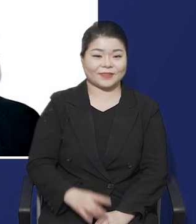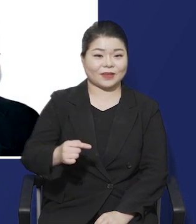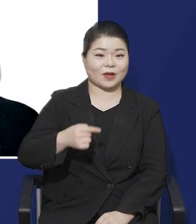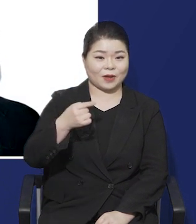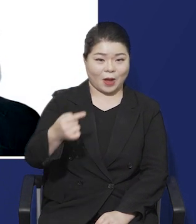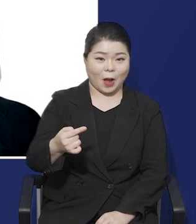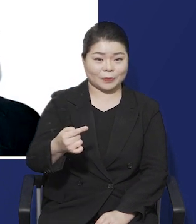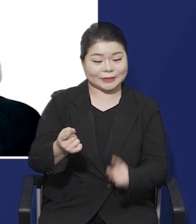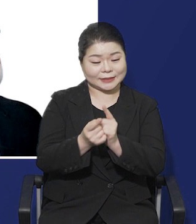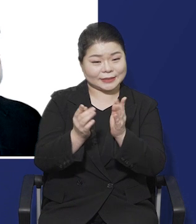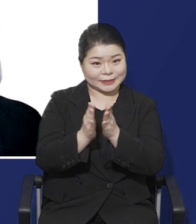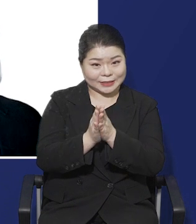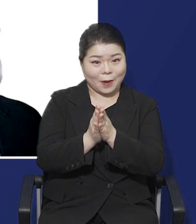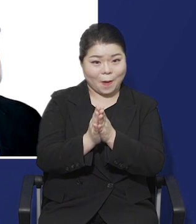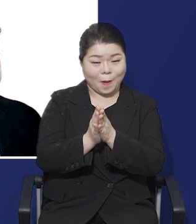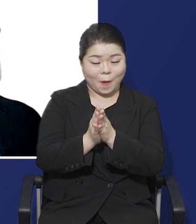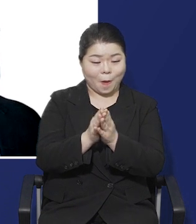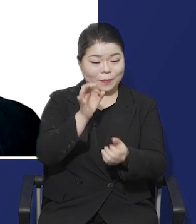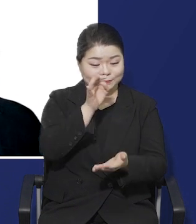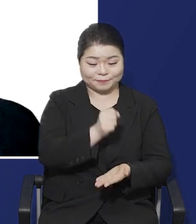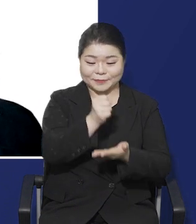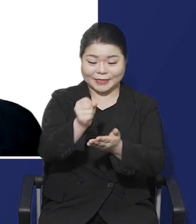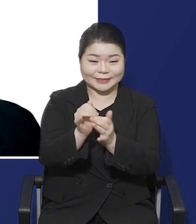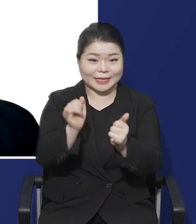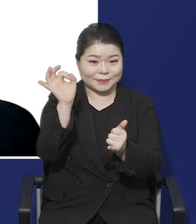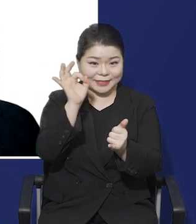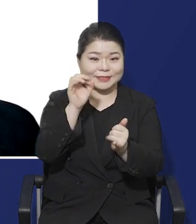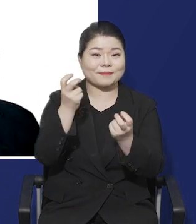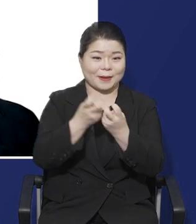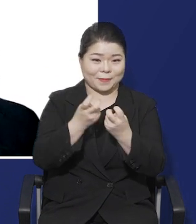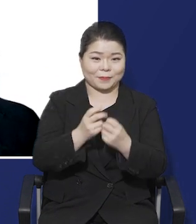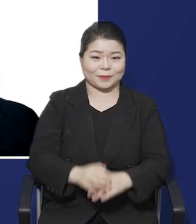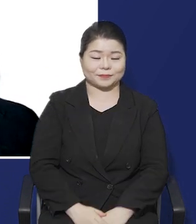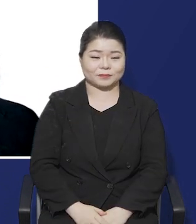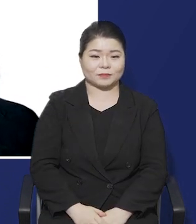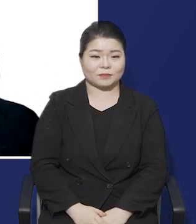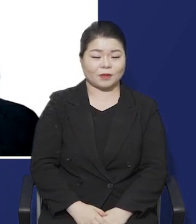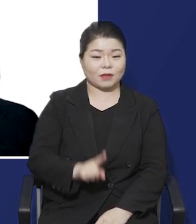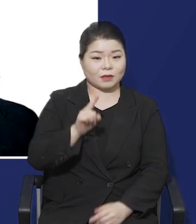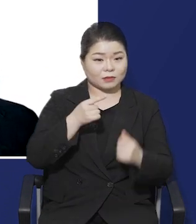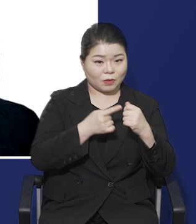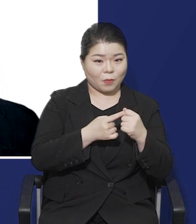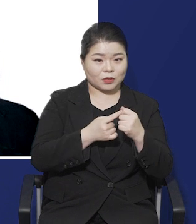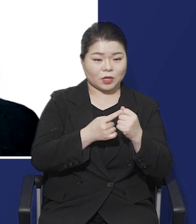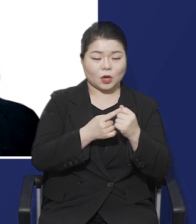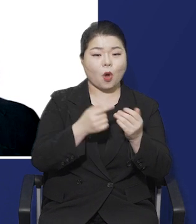다음은 오프라인 방법입니다. 첫 번째로 B2B 무역 전시회에 참가하는 방법입니다.